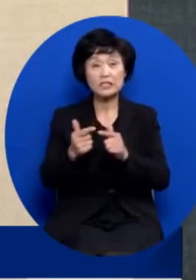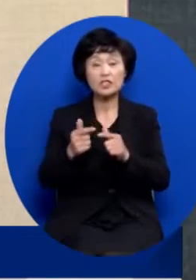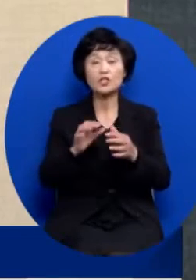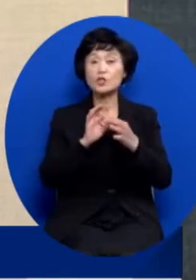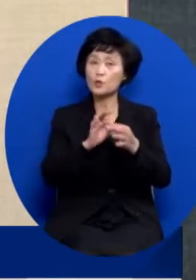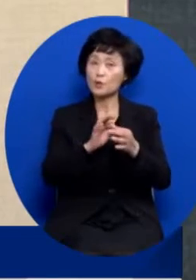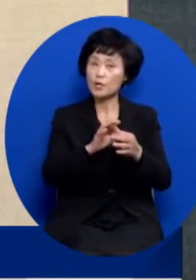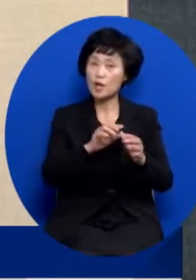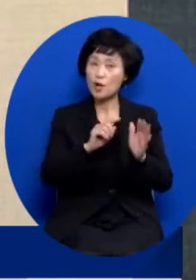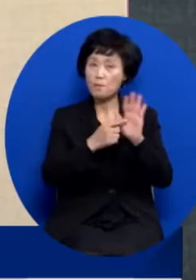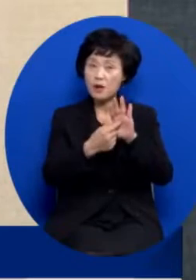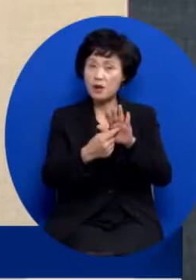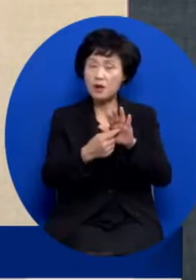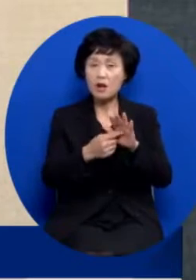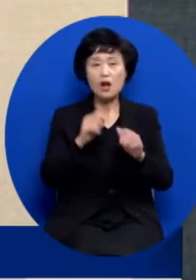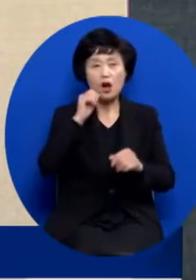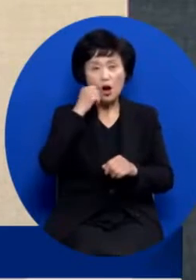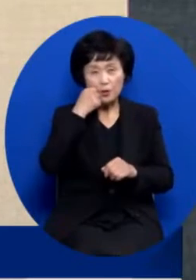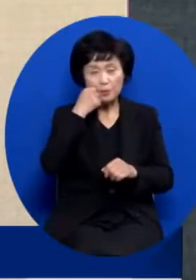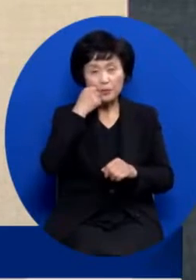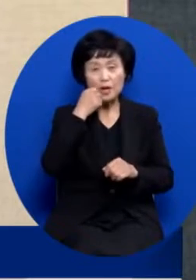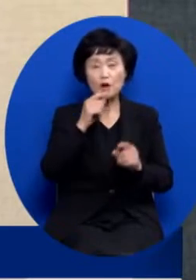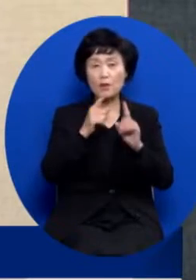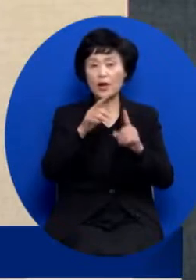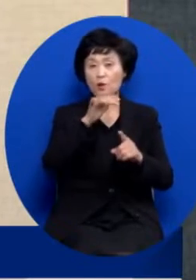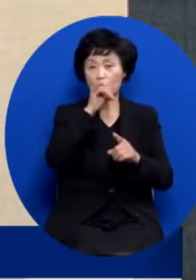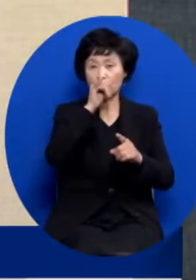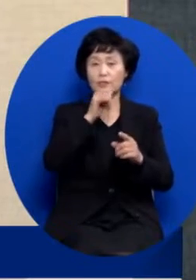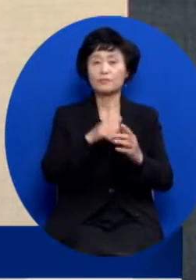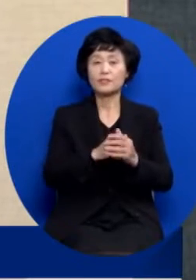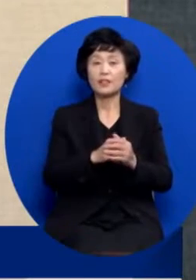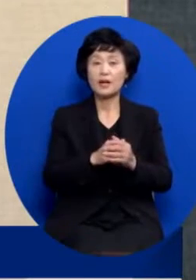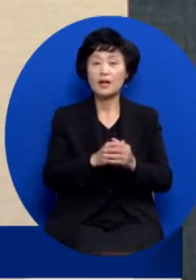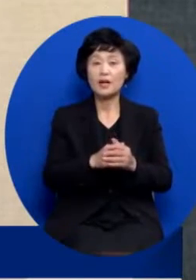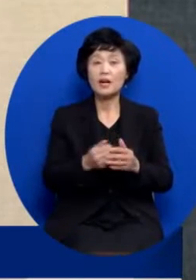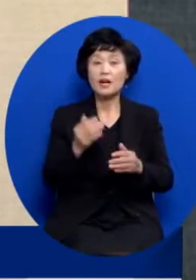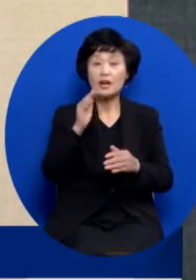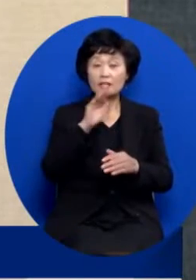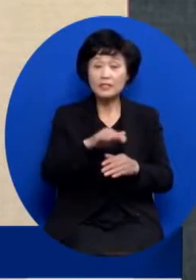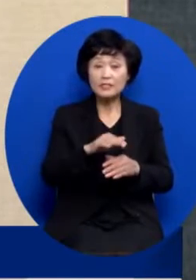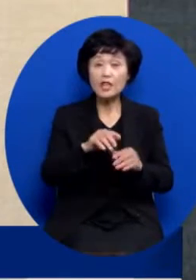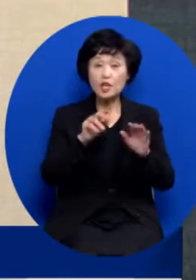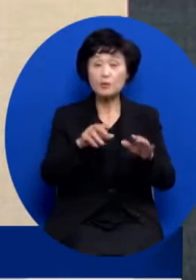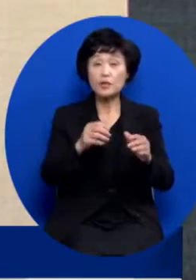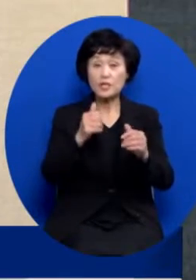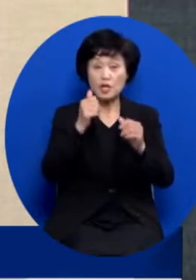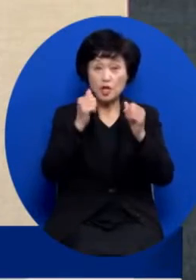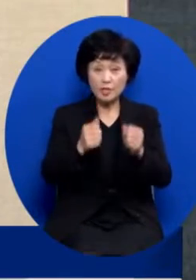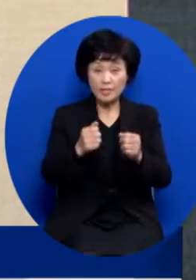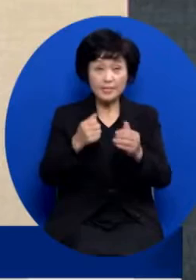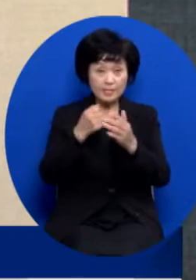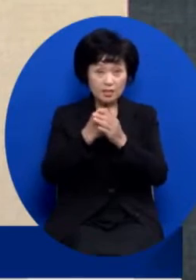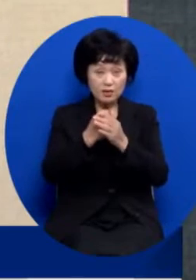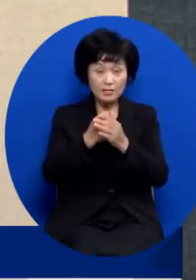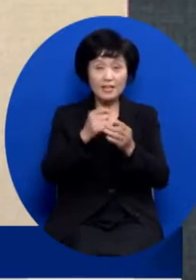것이 굉장히 어렵고 그 편성조차도 잘 되지 않았습니다. 그런데 이 판결을 계기로